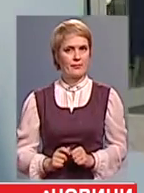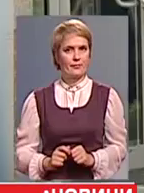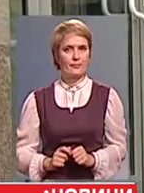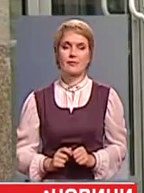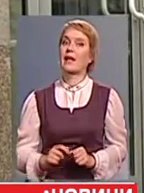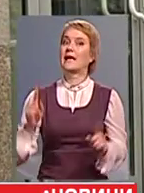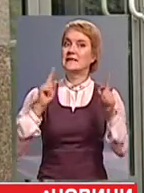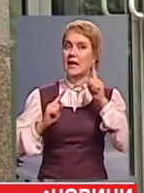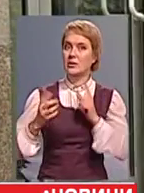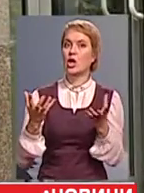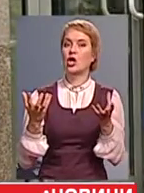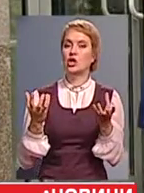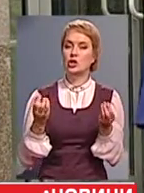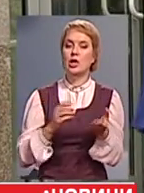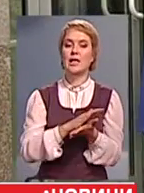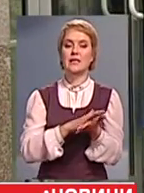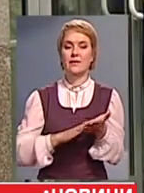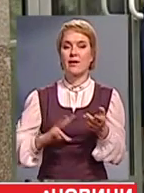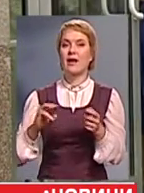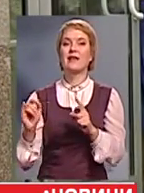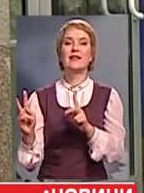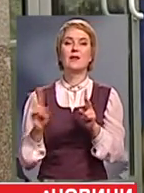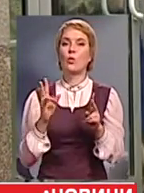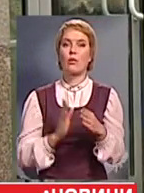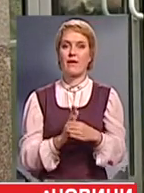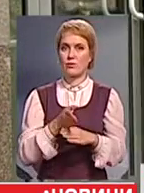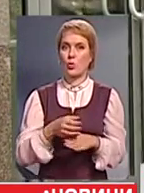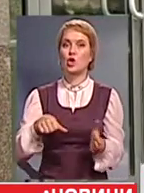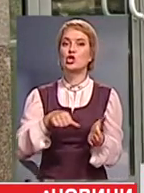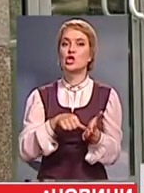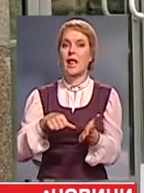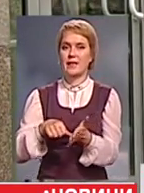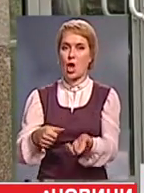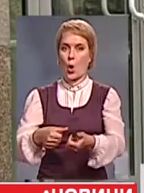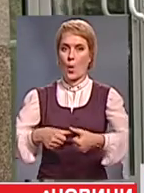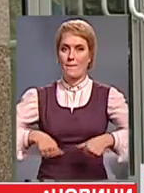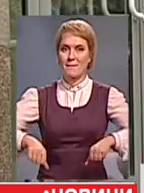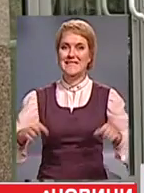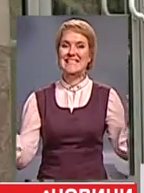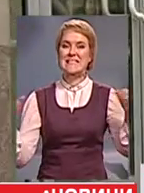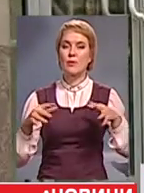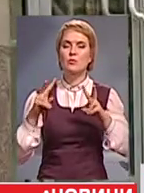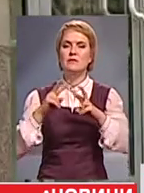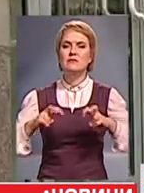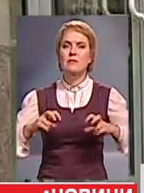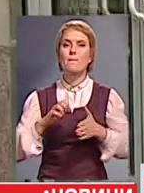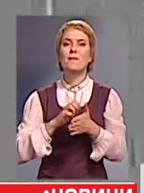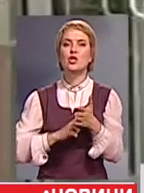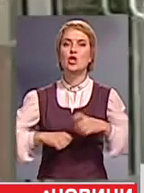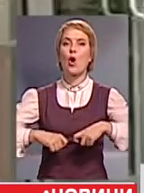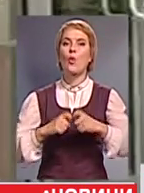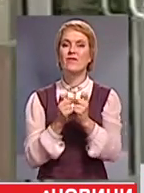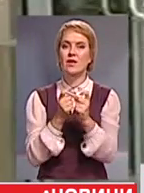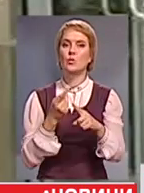Сашо, засідання ще триває. Як ви бачите, ще ніхто не виходить. Члени комісії зібралися для того, щоб з'ясувати причини конфлікту, який